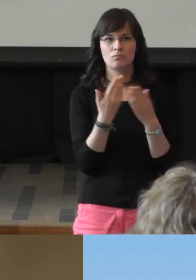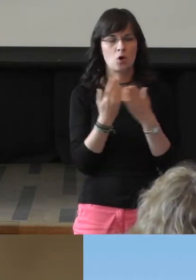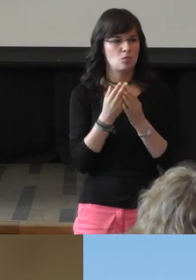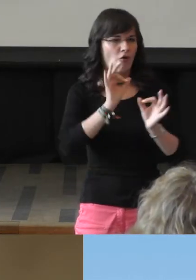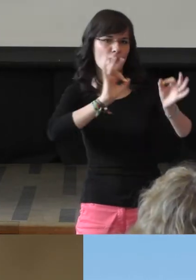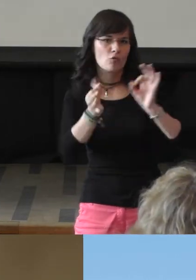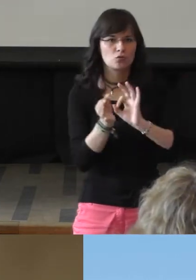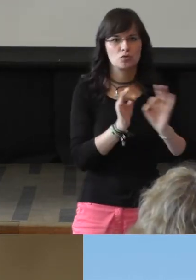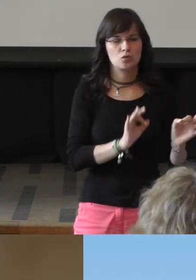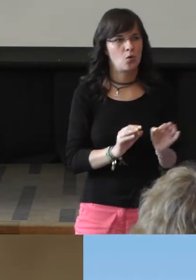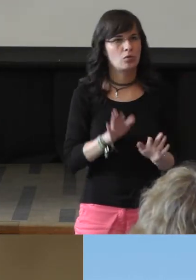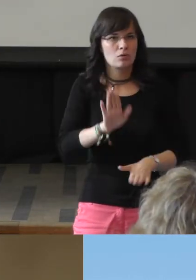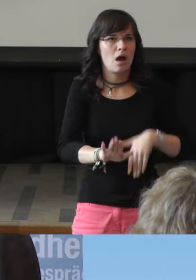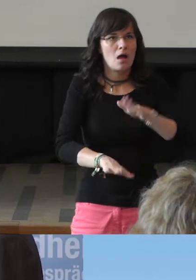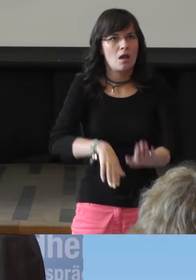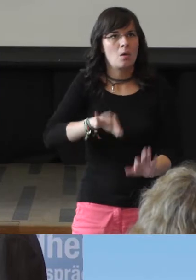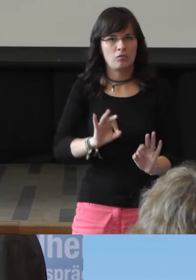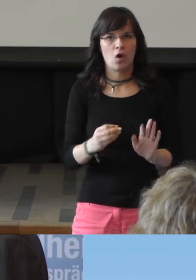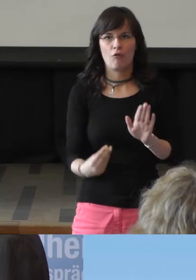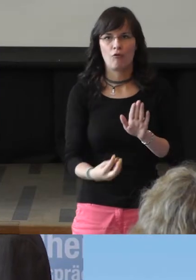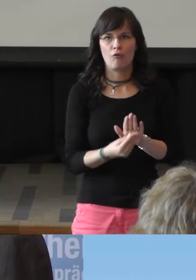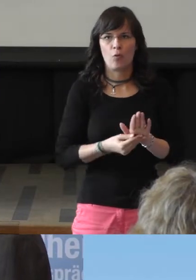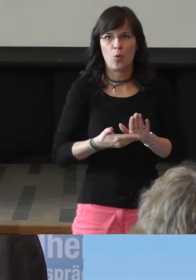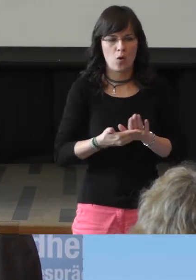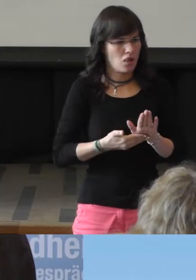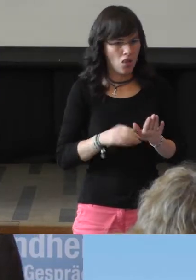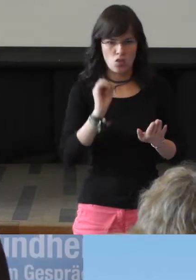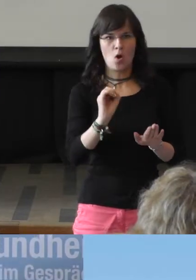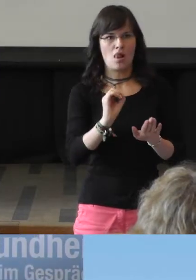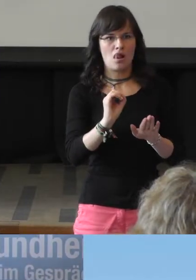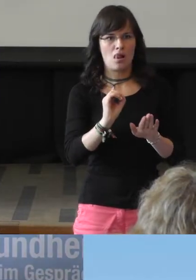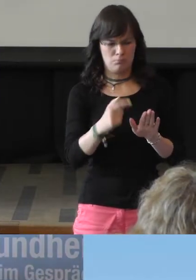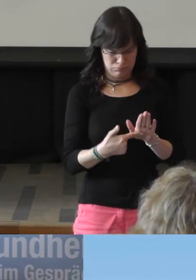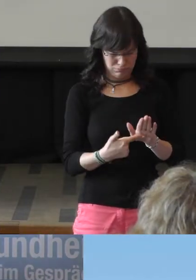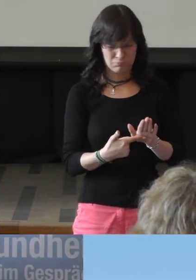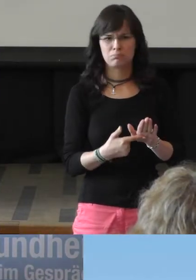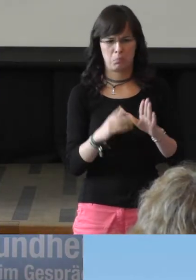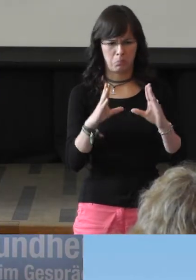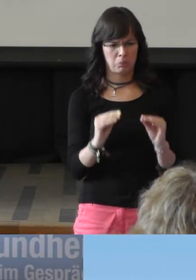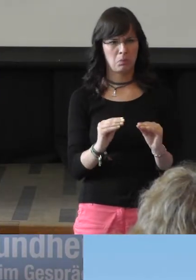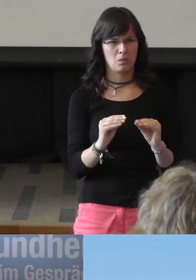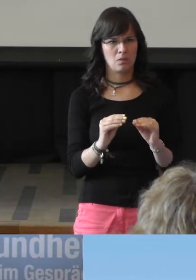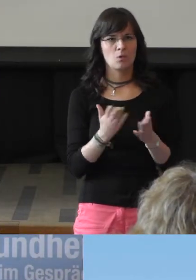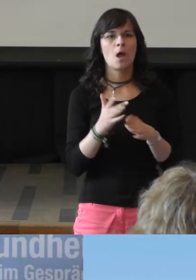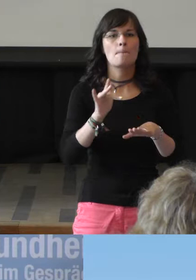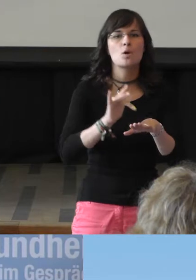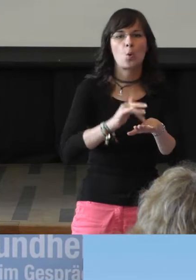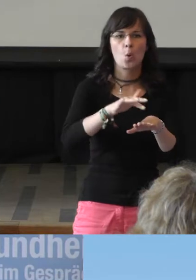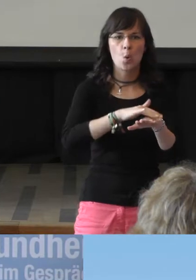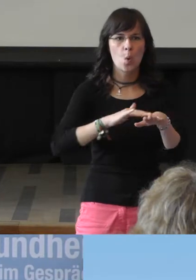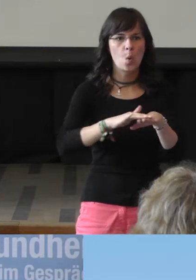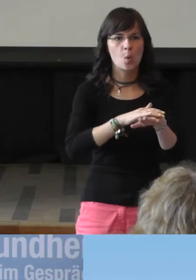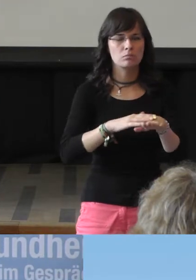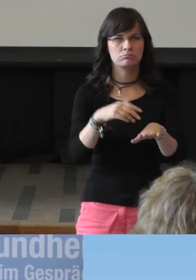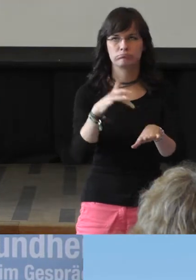ausfallen, ich spüre etwas nicht mehr, also es fühlt sich einfach vermindert an, Berührungsempfinden ist